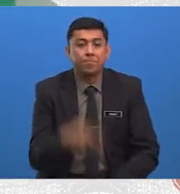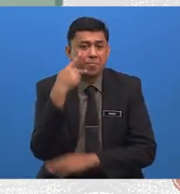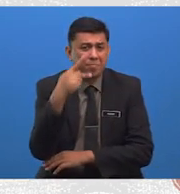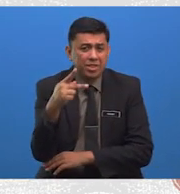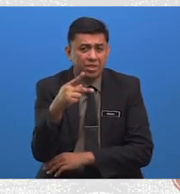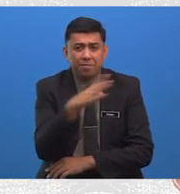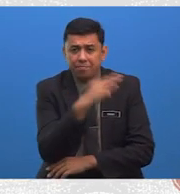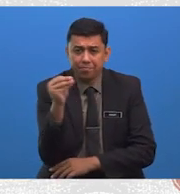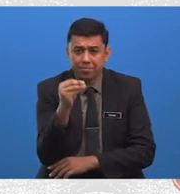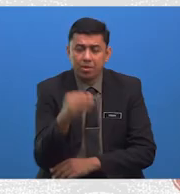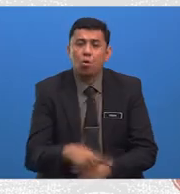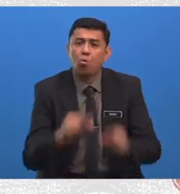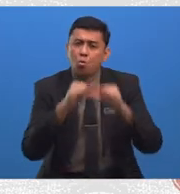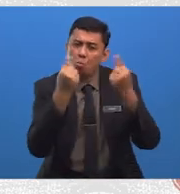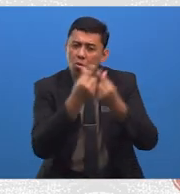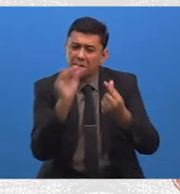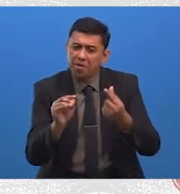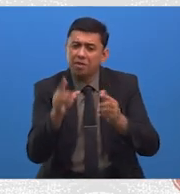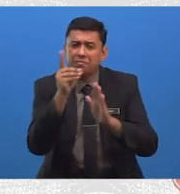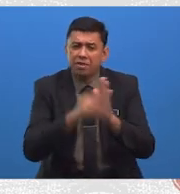dan golongan yang diperintah.